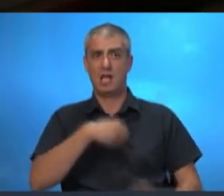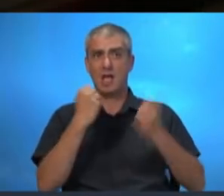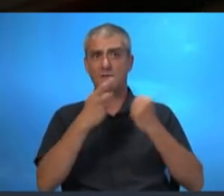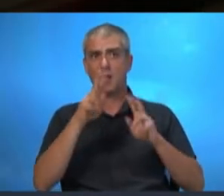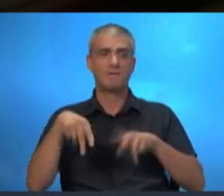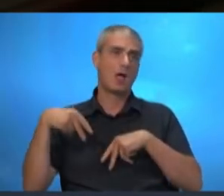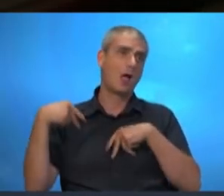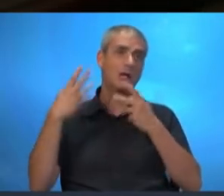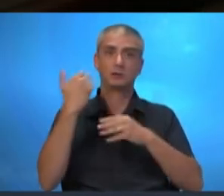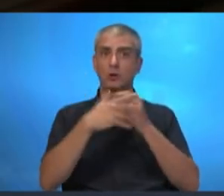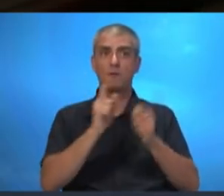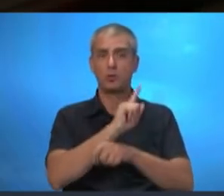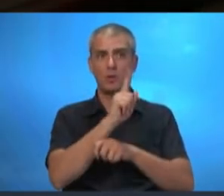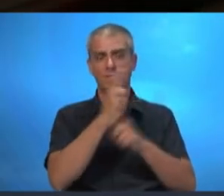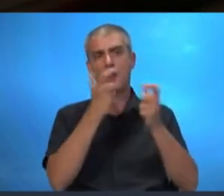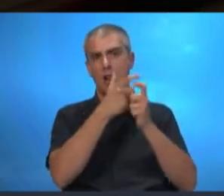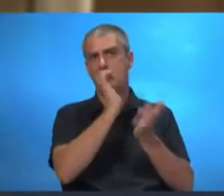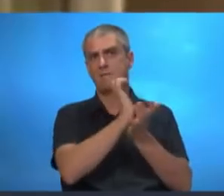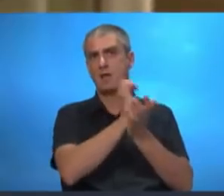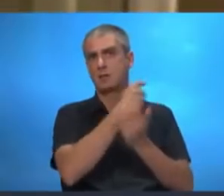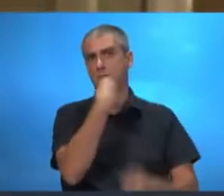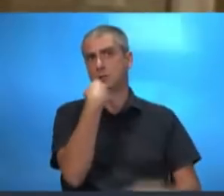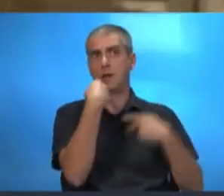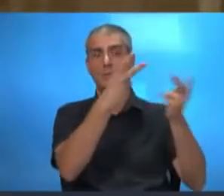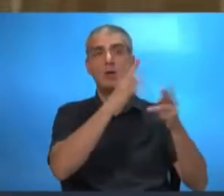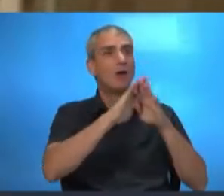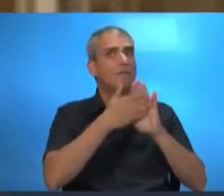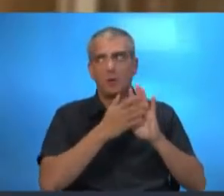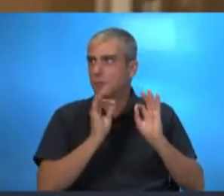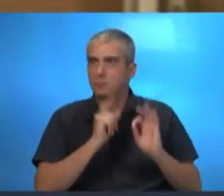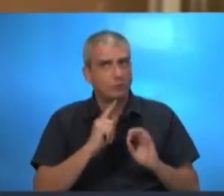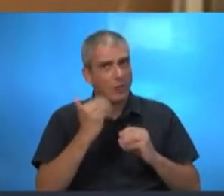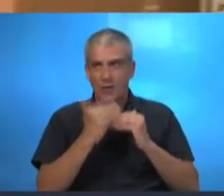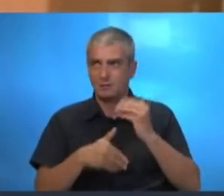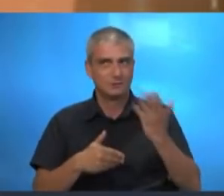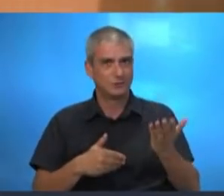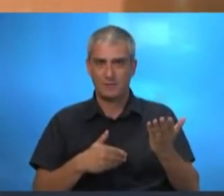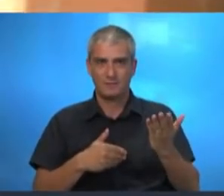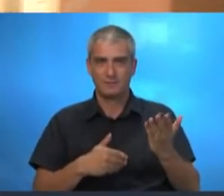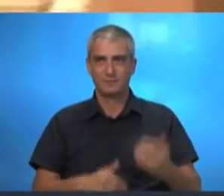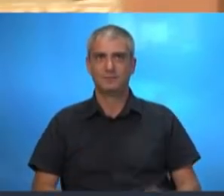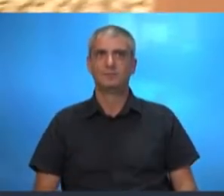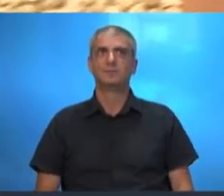בסוף התקופה לחברת ההשכרה. וכל זה ממש לא סוף הסיפור.